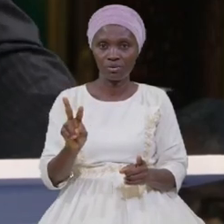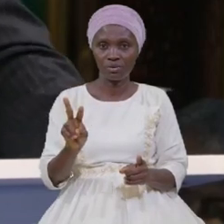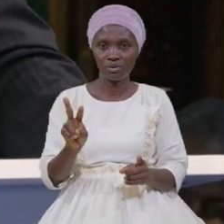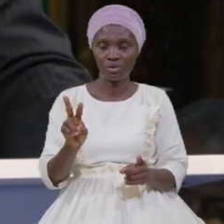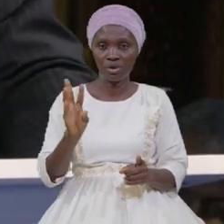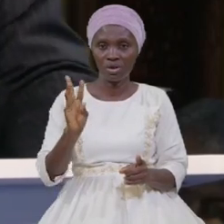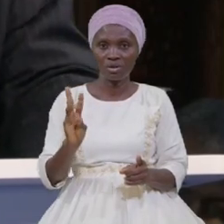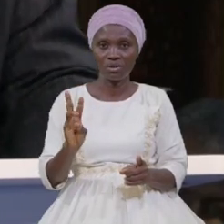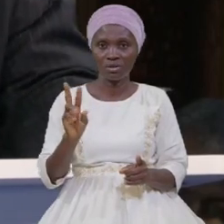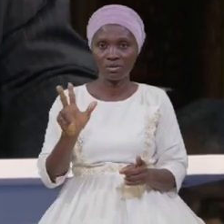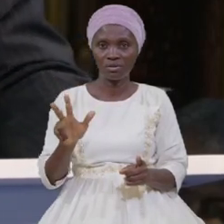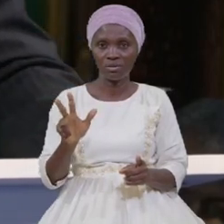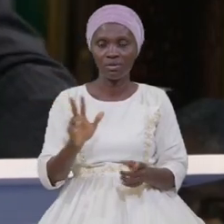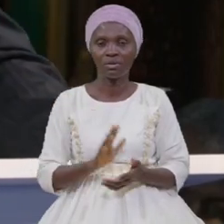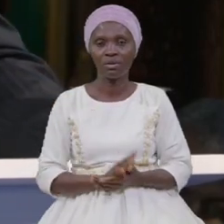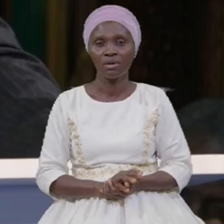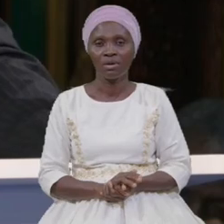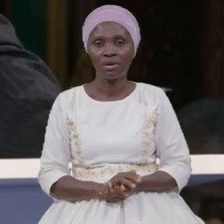+234 91 54 44 92 63.